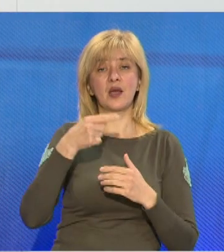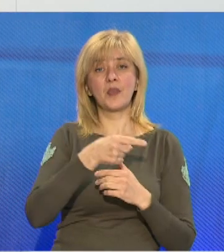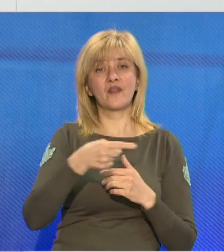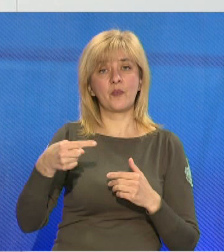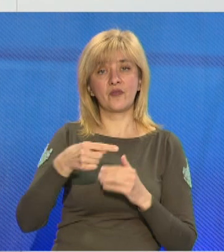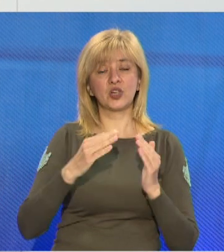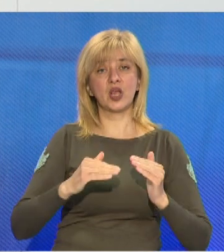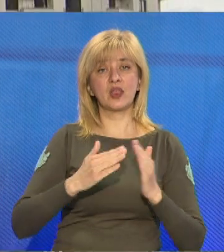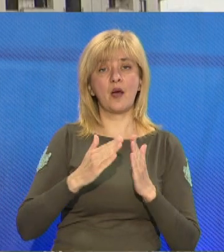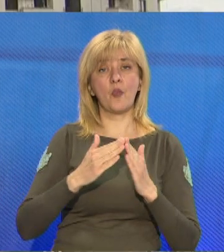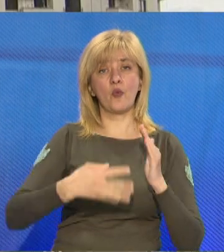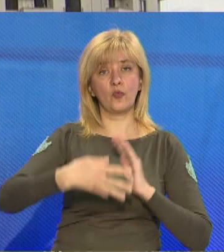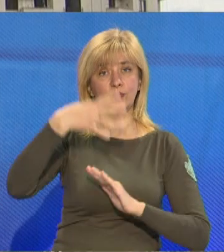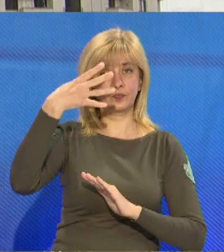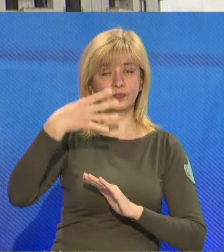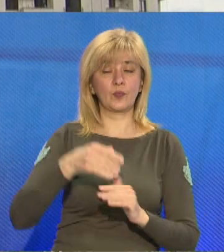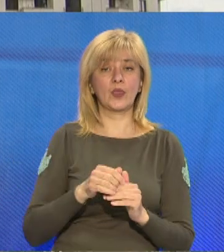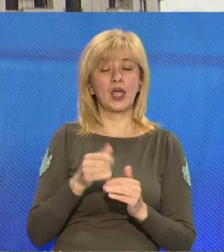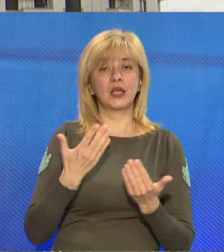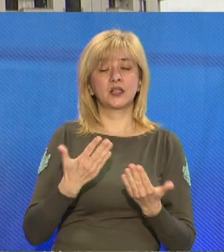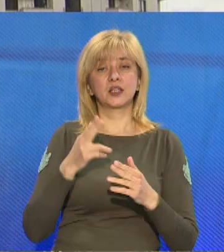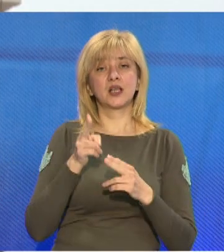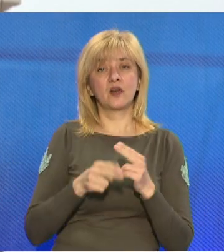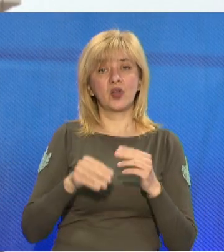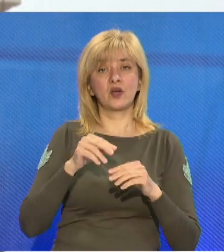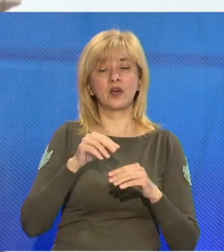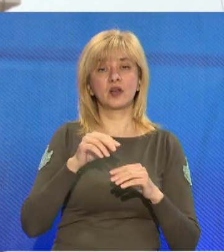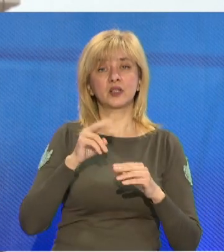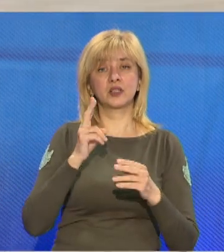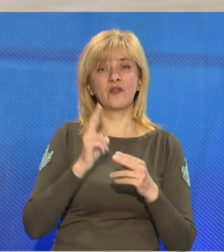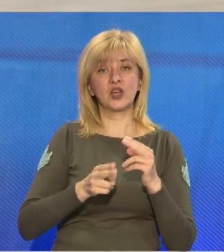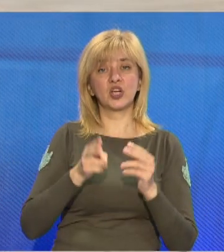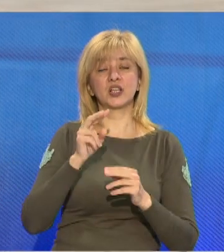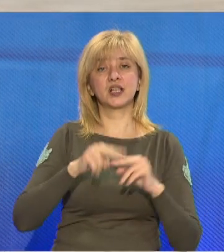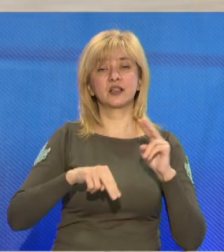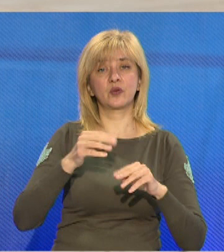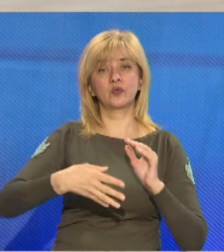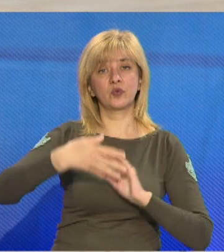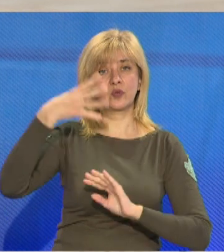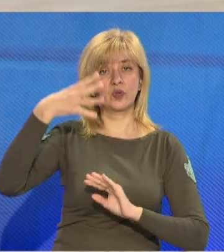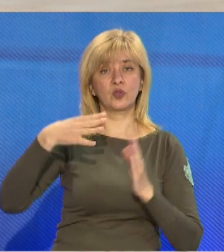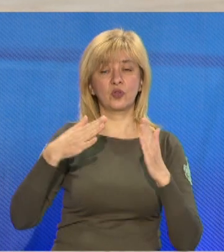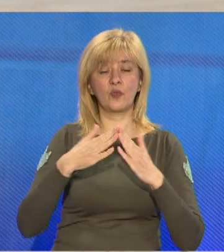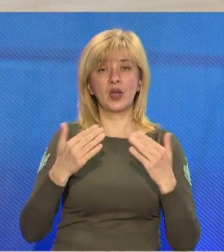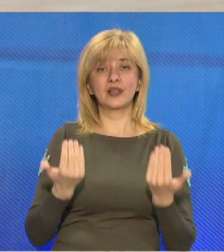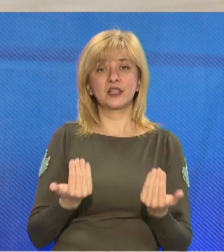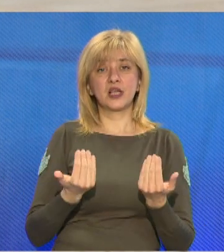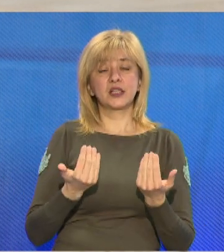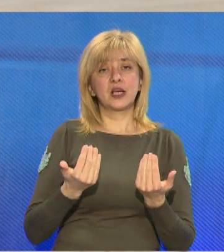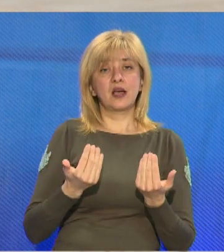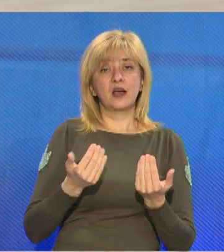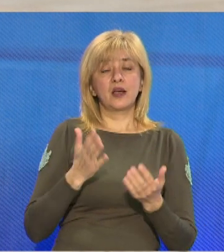активными темпами. На данном этапе завершается узведение чергового шматкватерного дома. В данный момент работы ведутся на